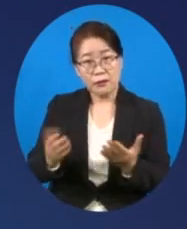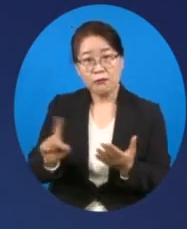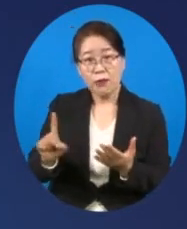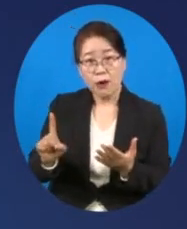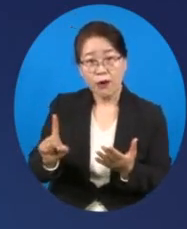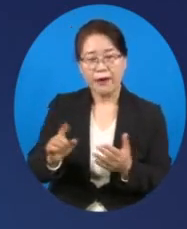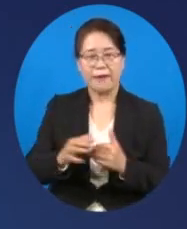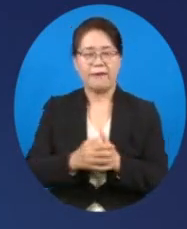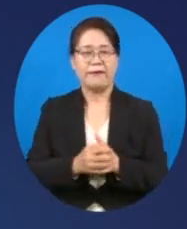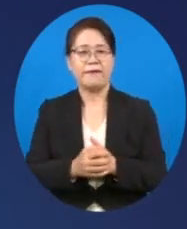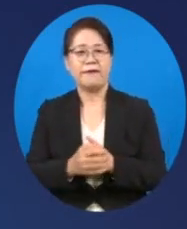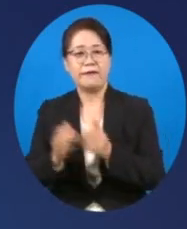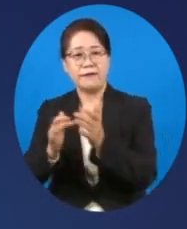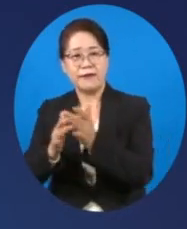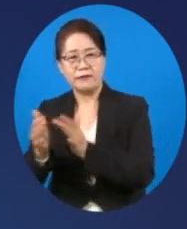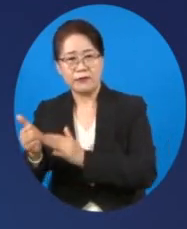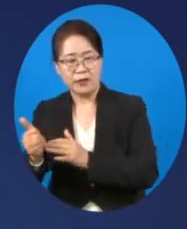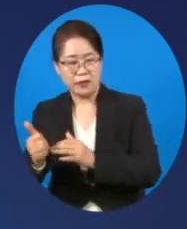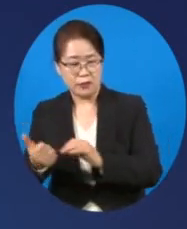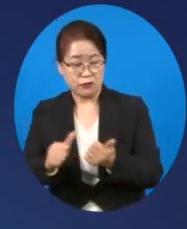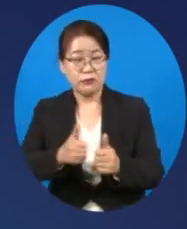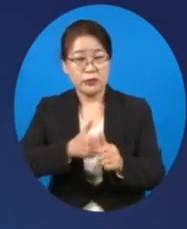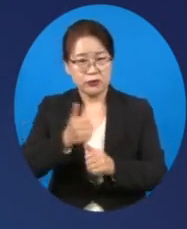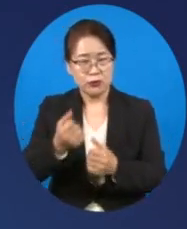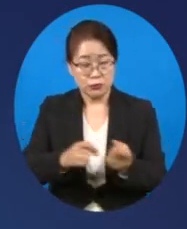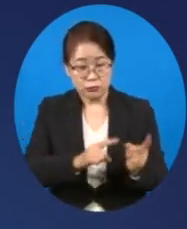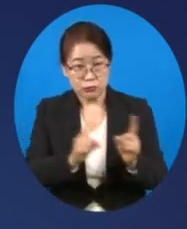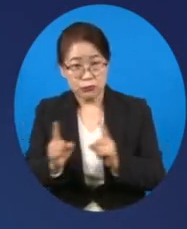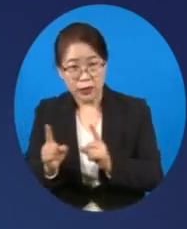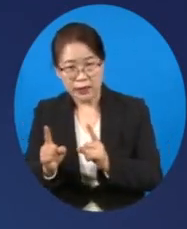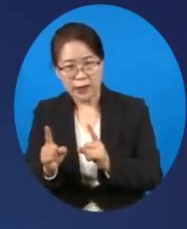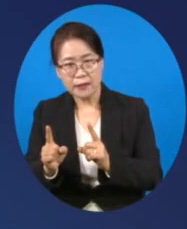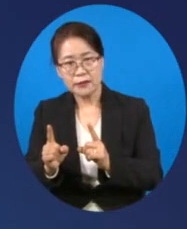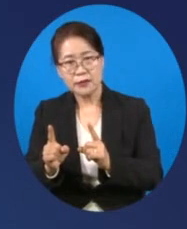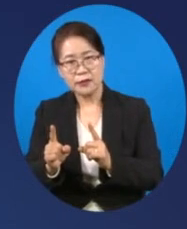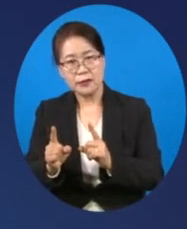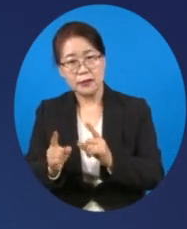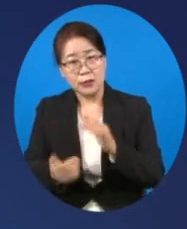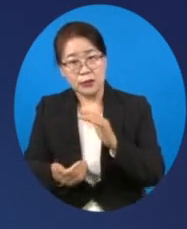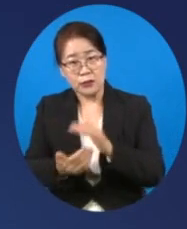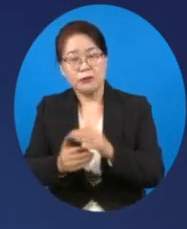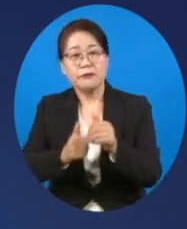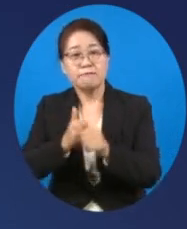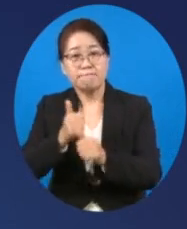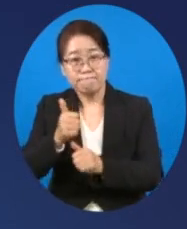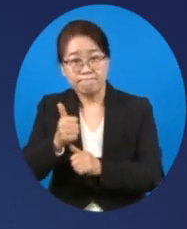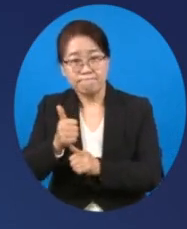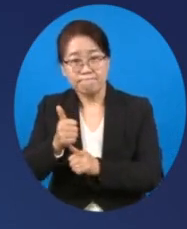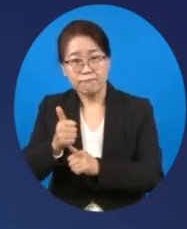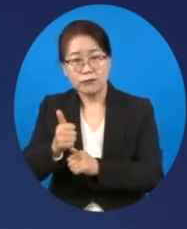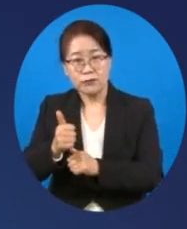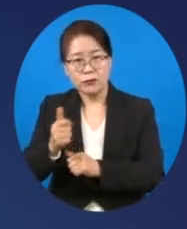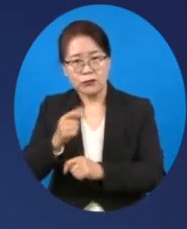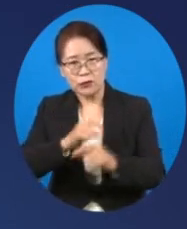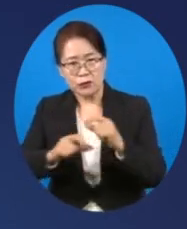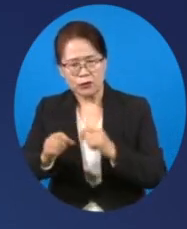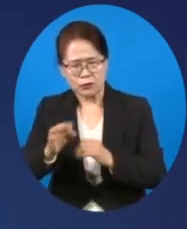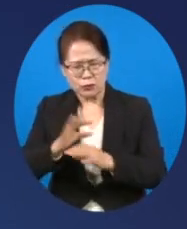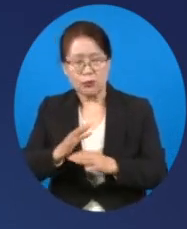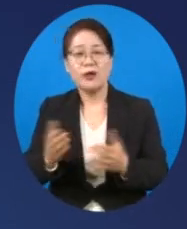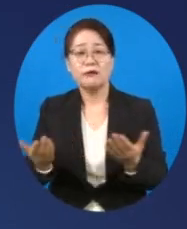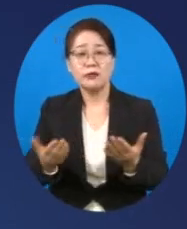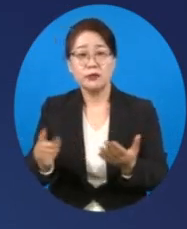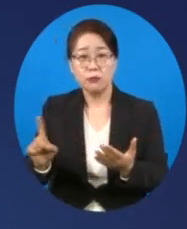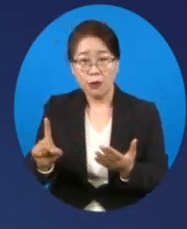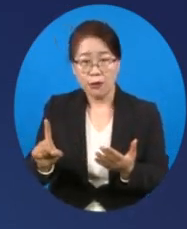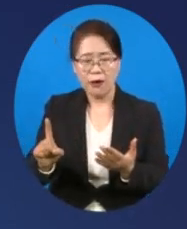아십니까 예수님이 사망의 권세를 이기시고 부활하셨다는이 사실이 최고의 승리인데 그보다 더 놀라운 사실이 있어요